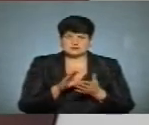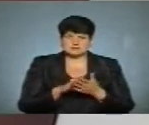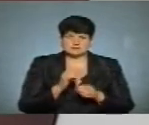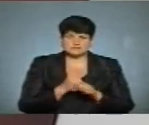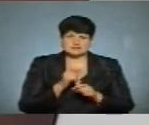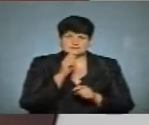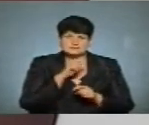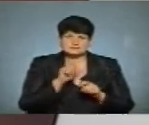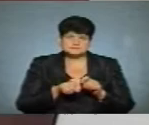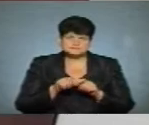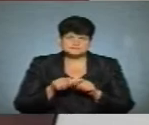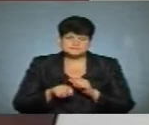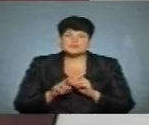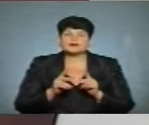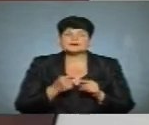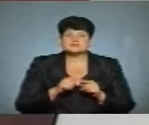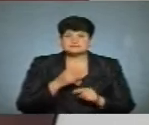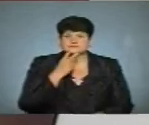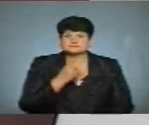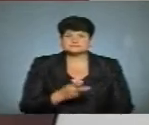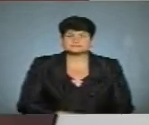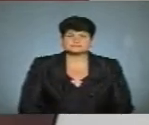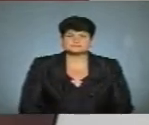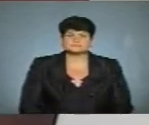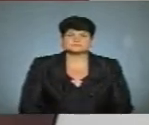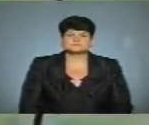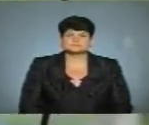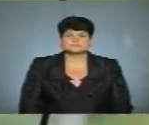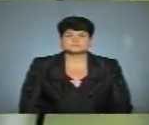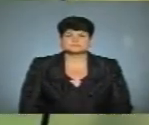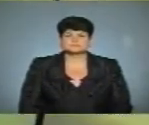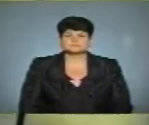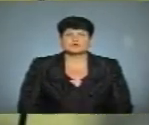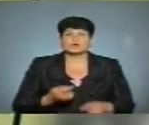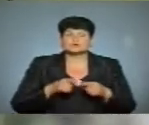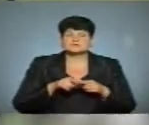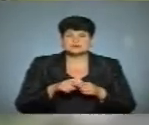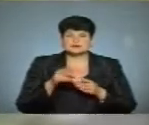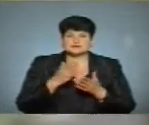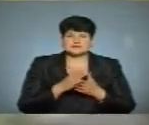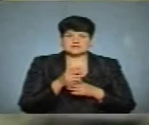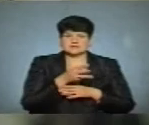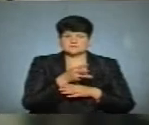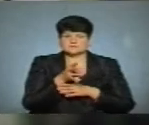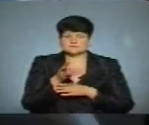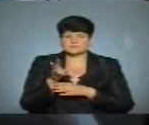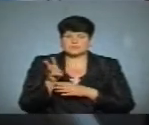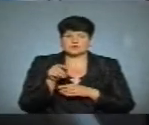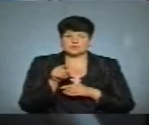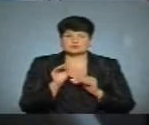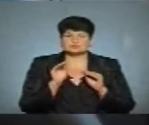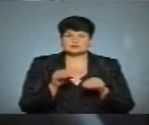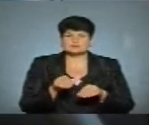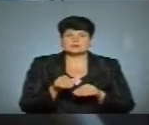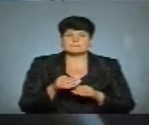працюватиме у тестовому режимі. Як це відбувається, дивіться. Ось так виглядає трикамерний відеореєстратор. Його встановили